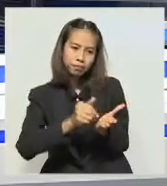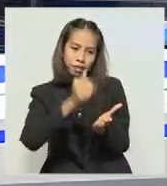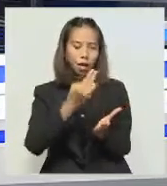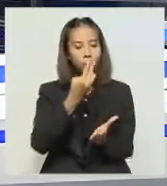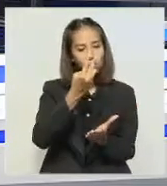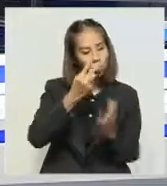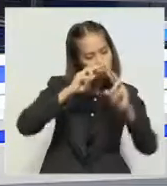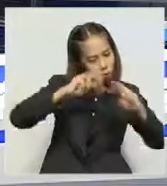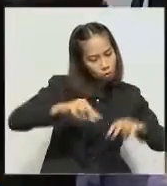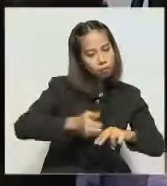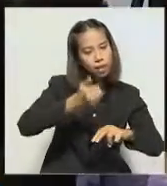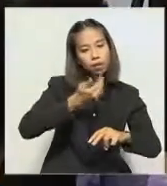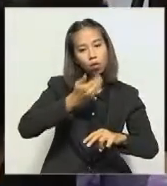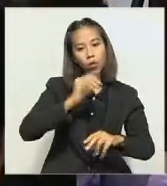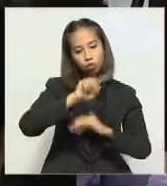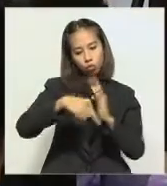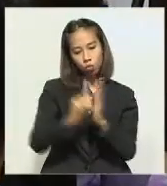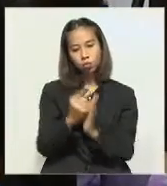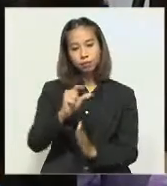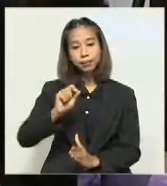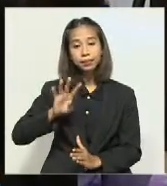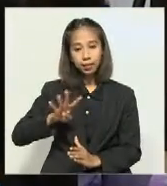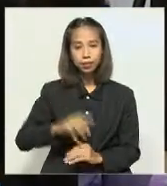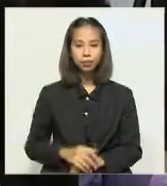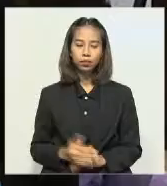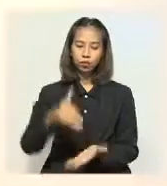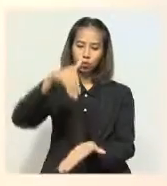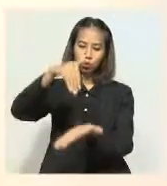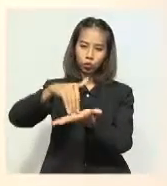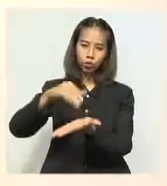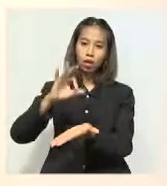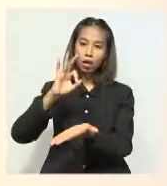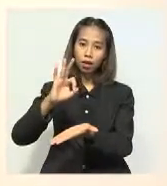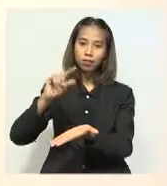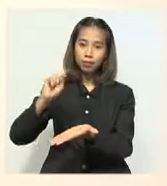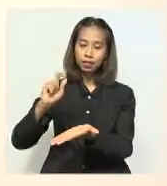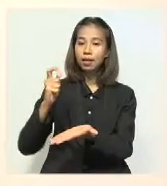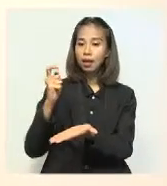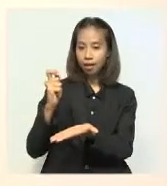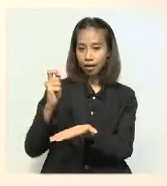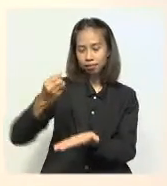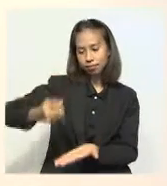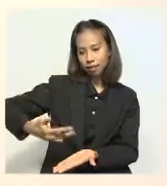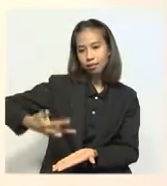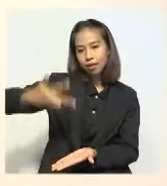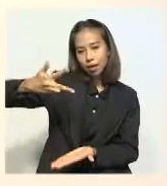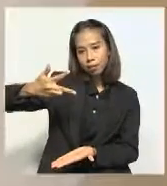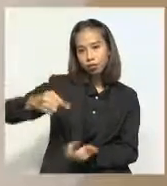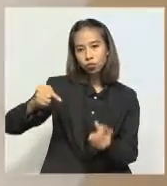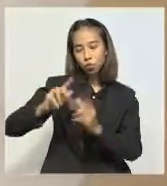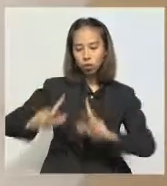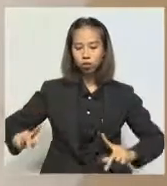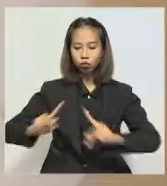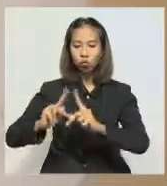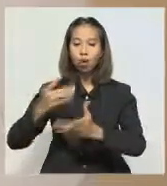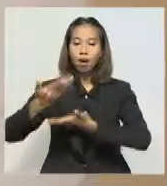ได้ตลอด24ชั่วโมงค่ะศูนย์ FTA Center อยู่ที่ชั้น3กรมเจรจาการค้าระหว่างประเทศกระทรวง